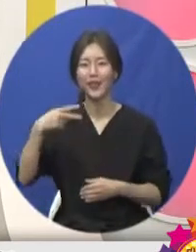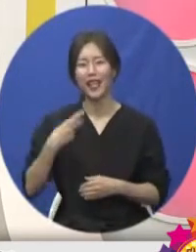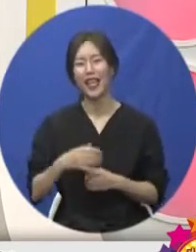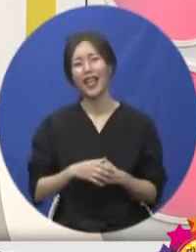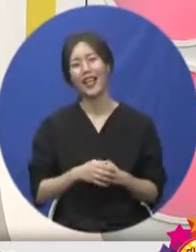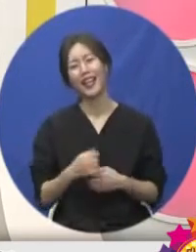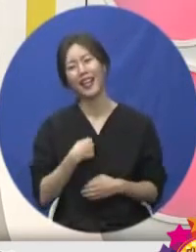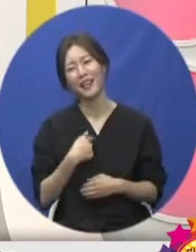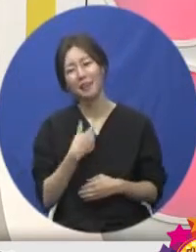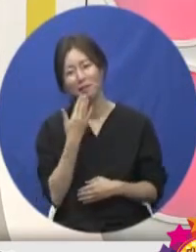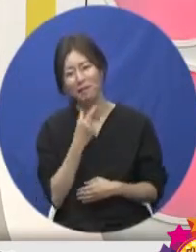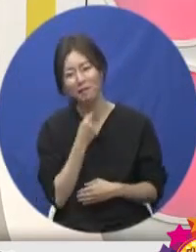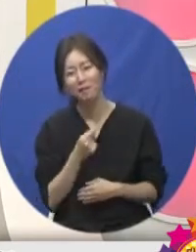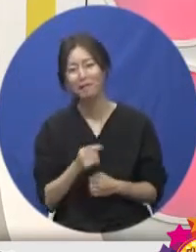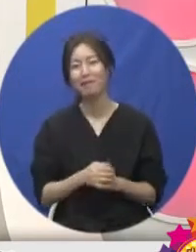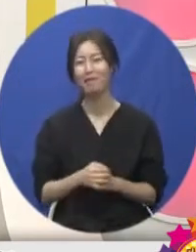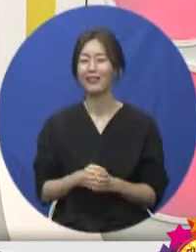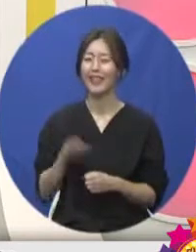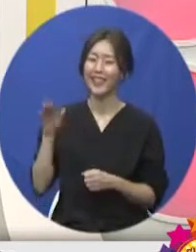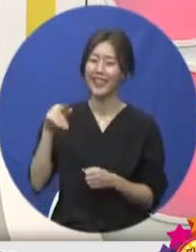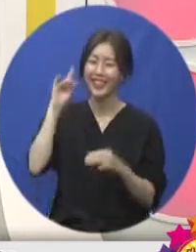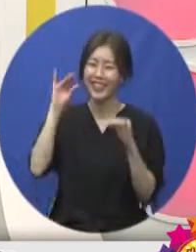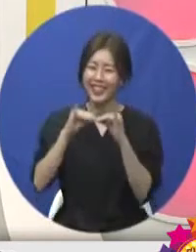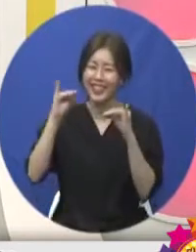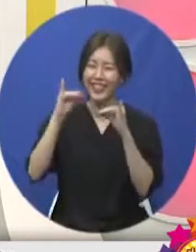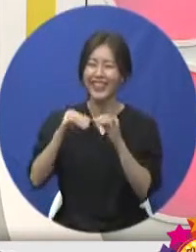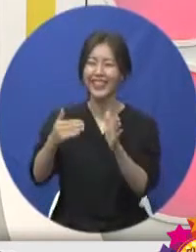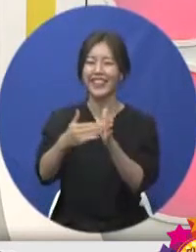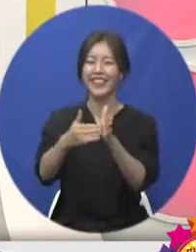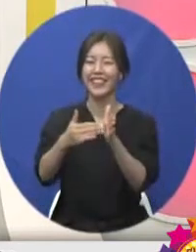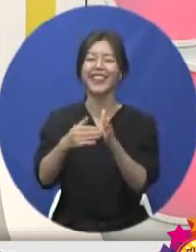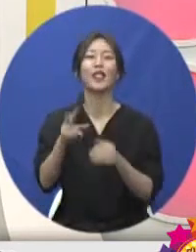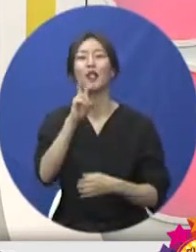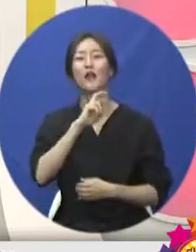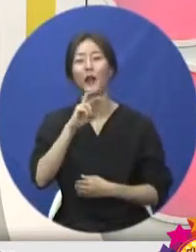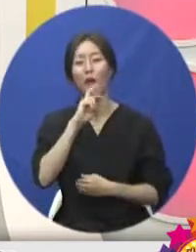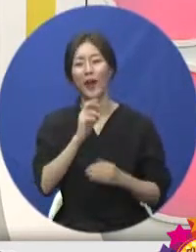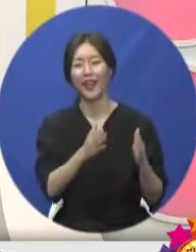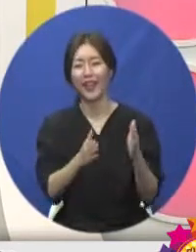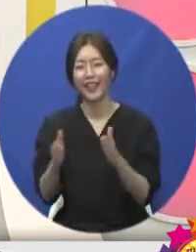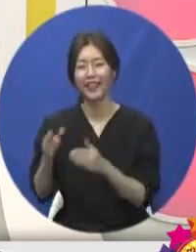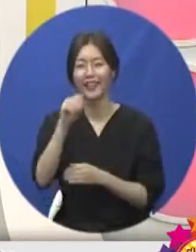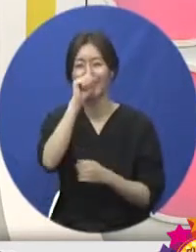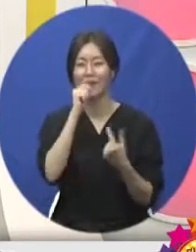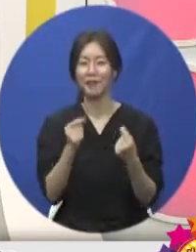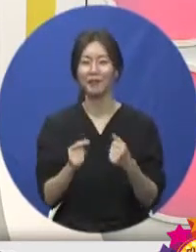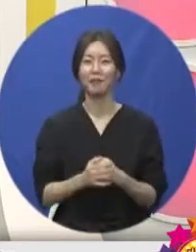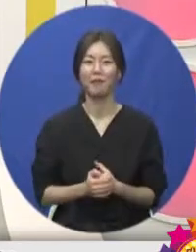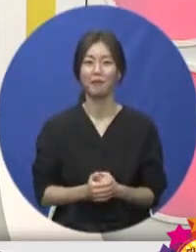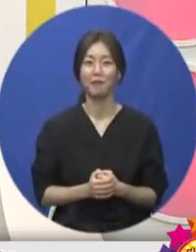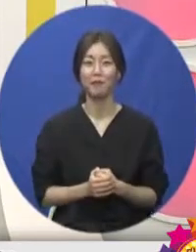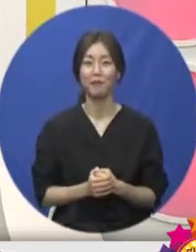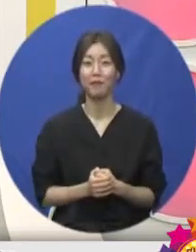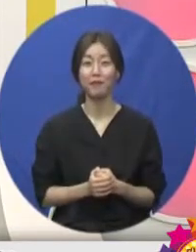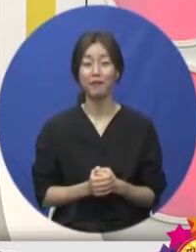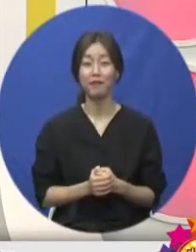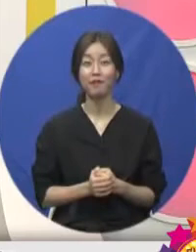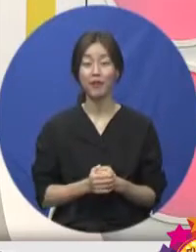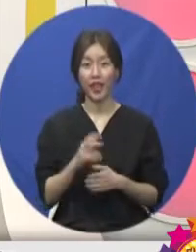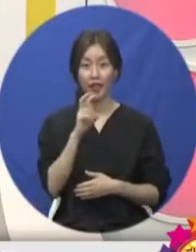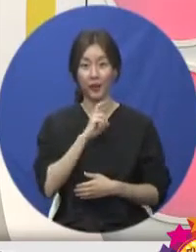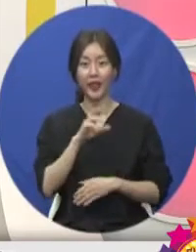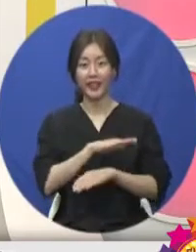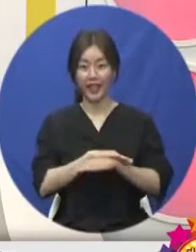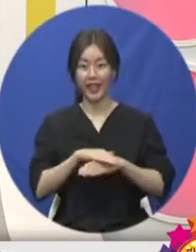좋아한데. 그래요. 이제 그만 그만 하시고 좋아요. 빨리 노래 빨리 가시죠. 네, 가자고 그러면. 네네. 자, 우리 저 노래